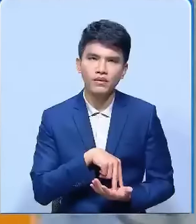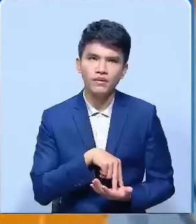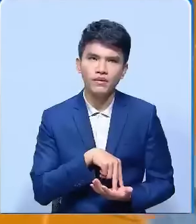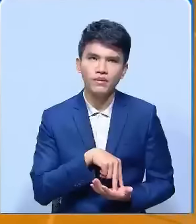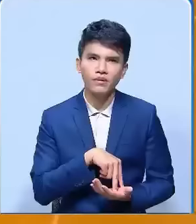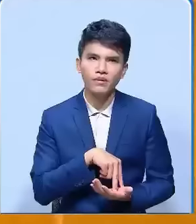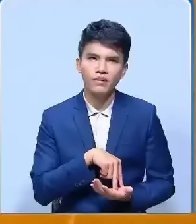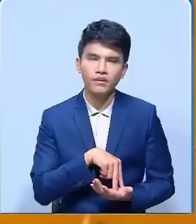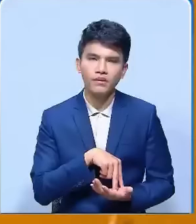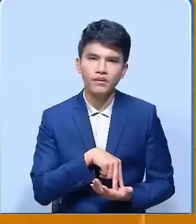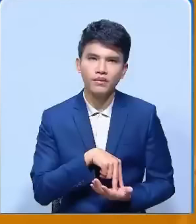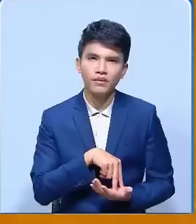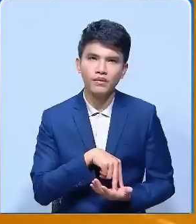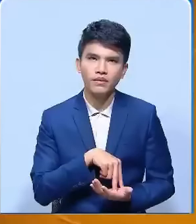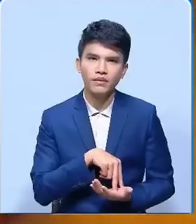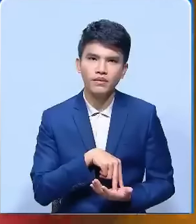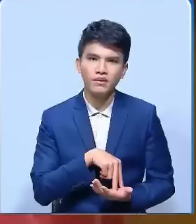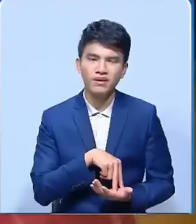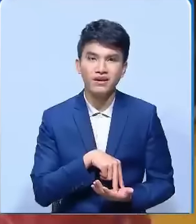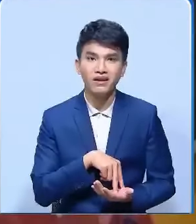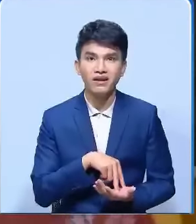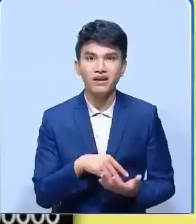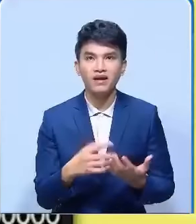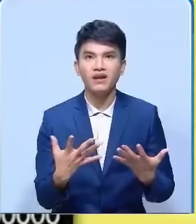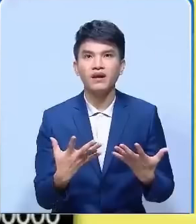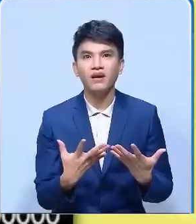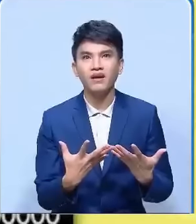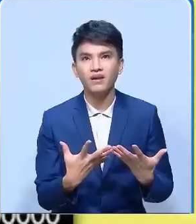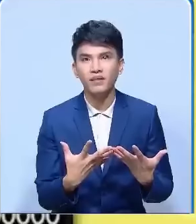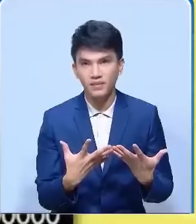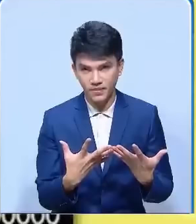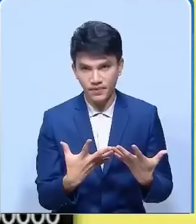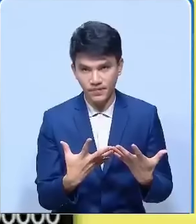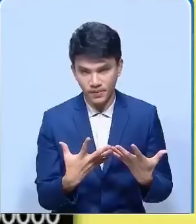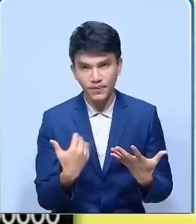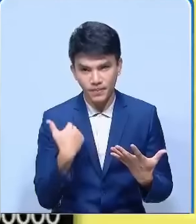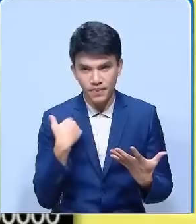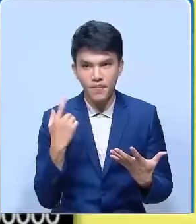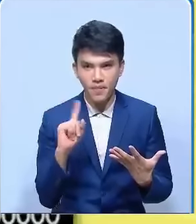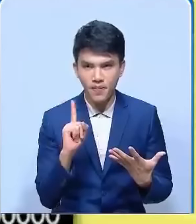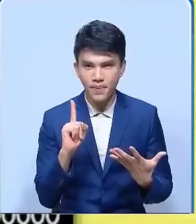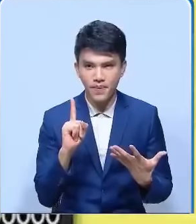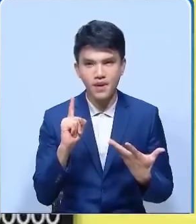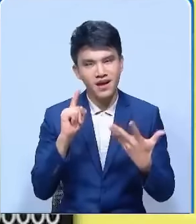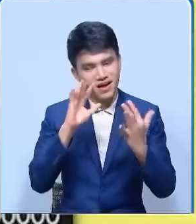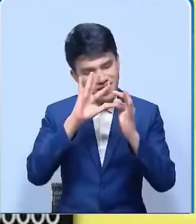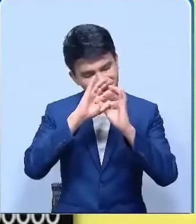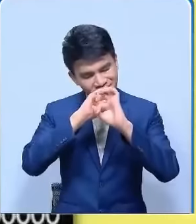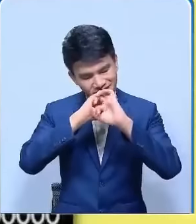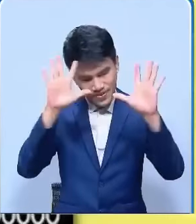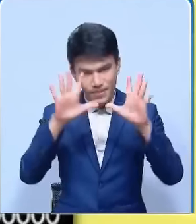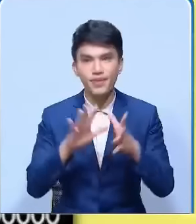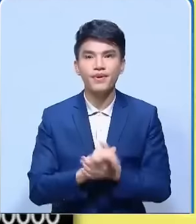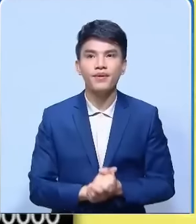ไร คุณผู้ชมนึกถึงเสียงเอฟเฟกต์ที่มันฮิตๆอ่ะชัดเลยนะคะ